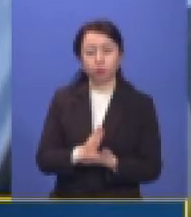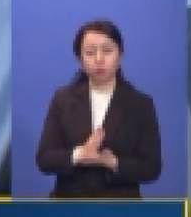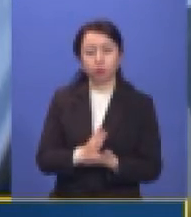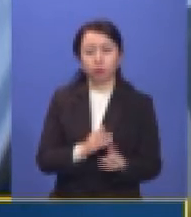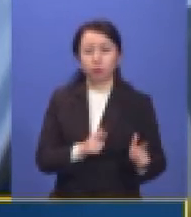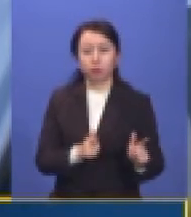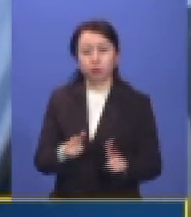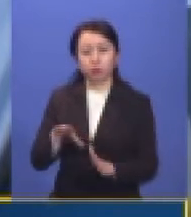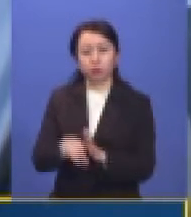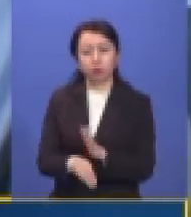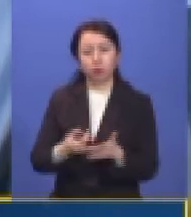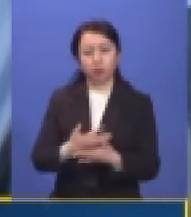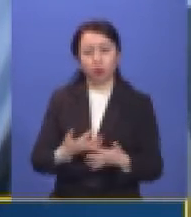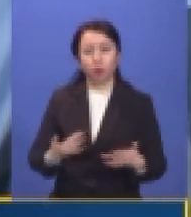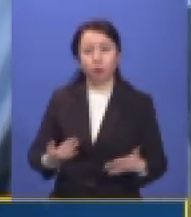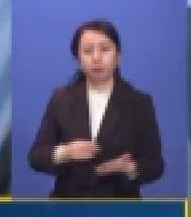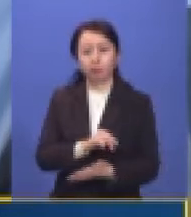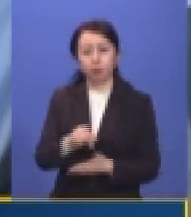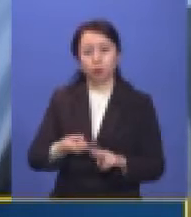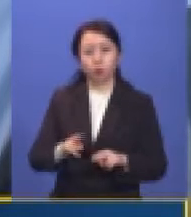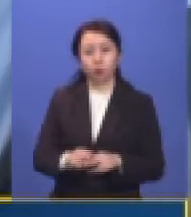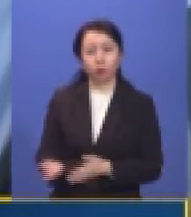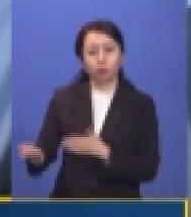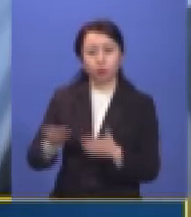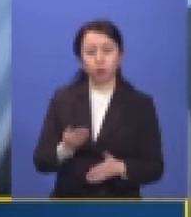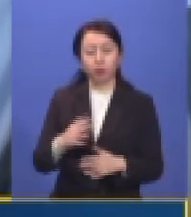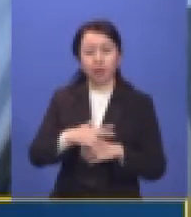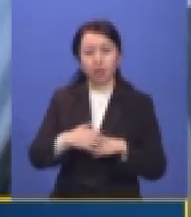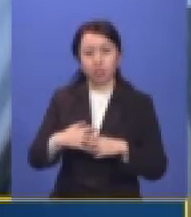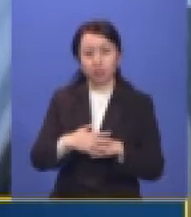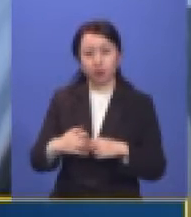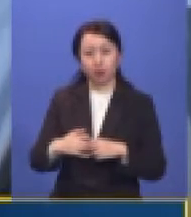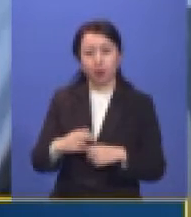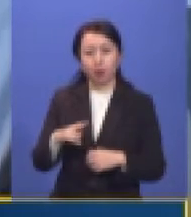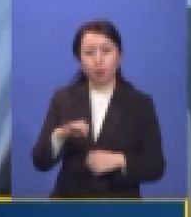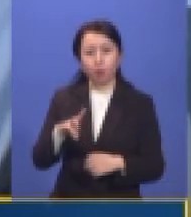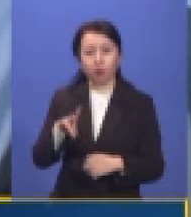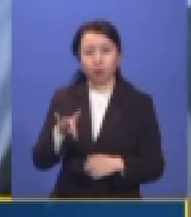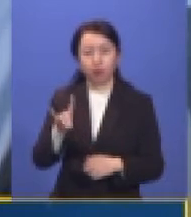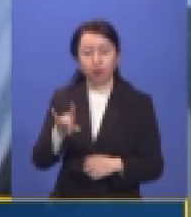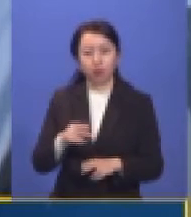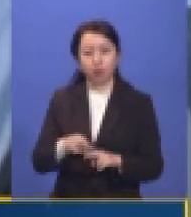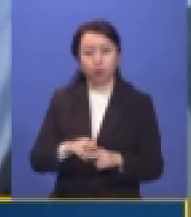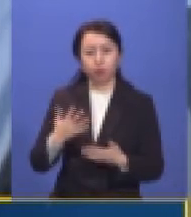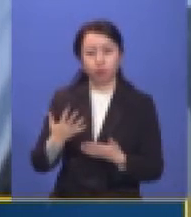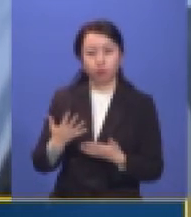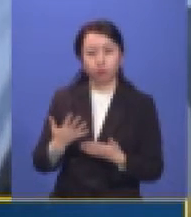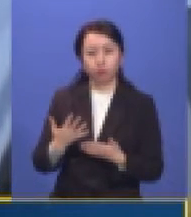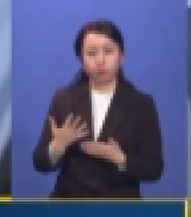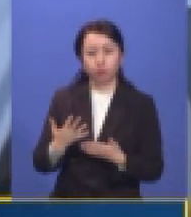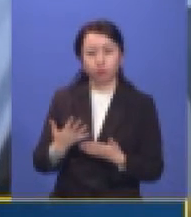в который загружается сырье, песок, который к нам приходит с Кокчетава, и полимеры, которые получаются в